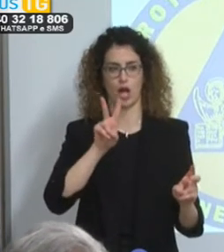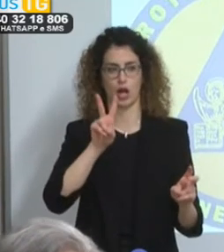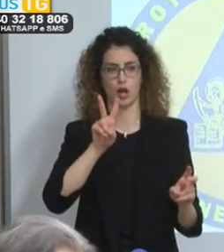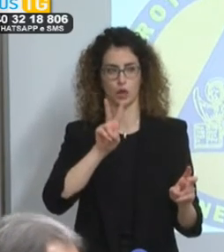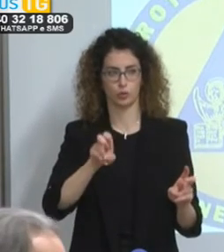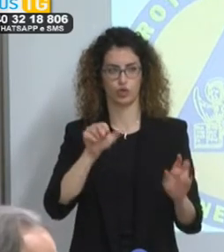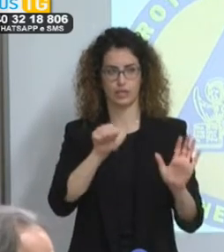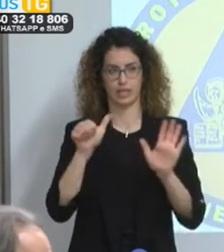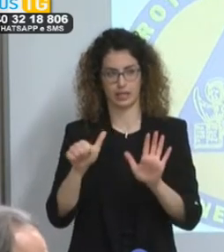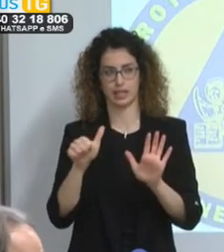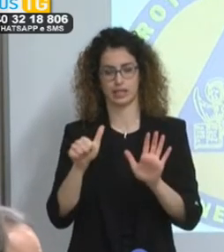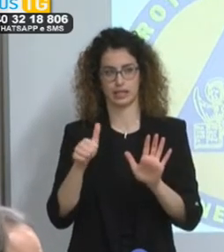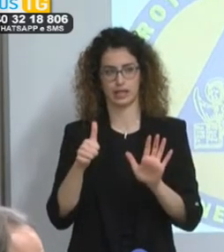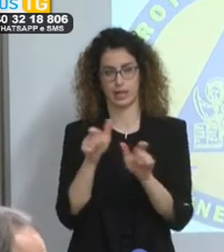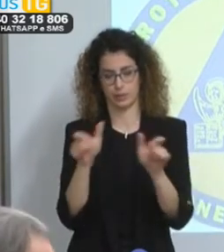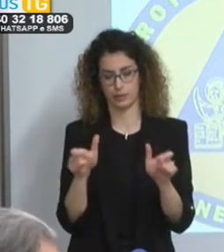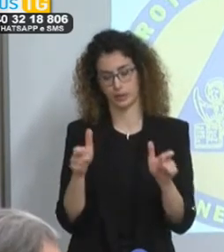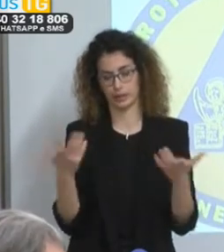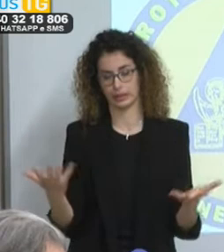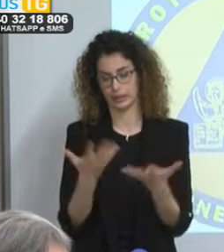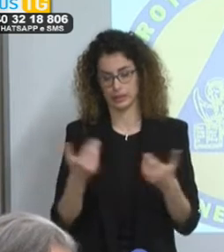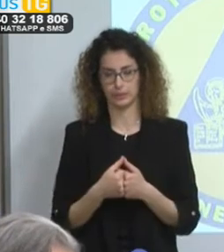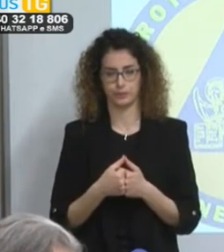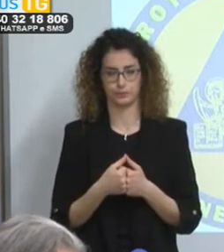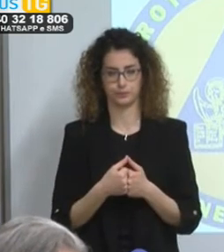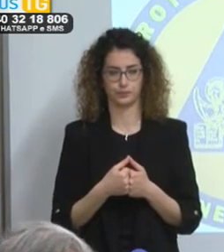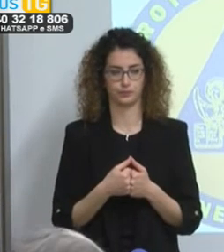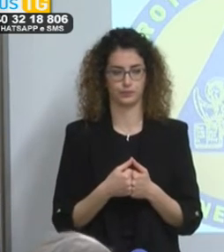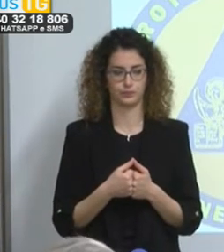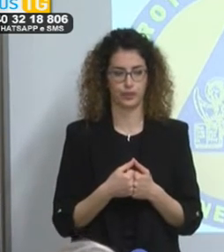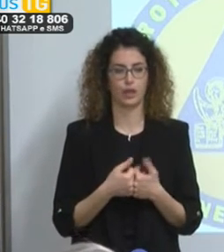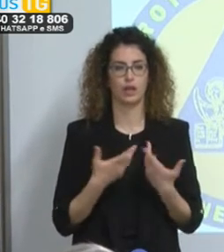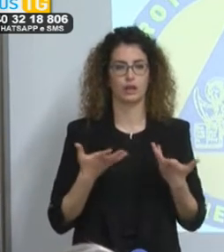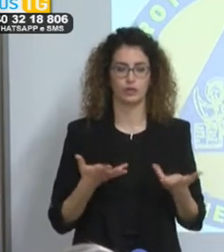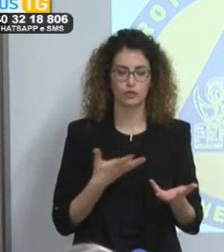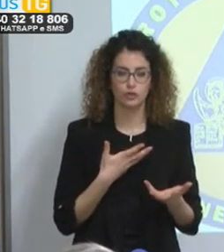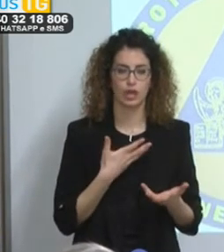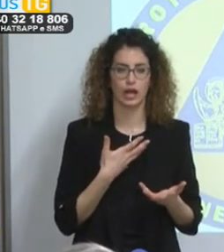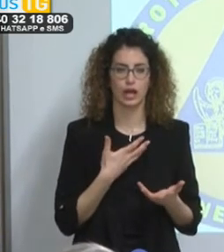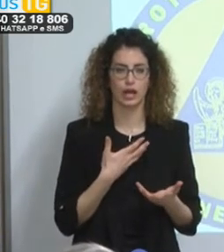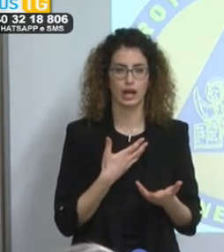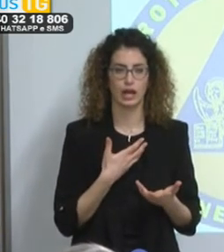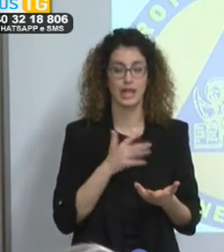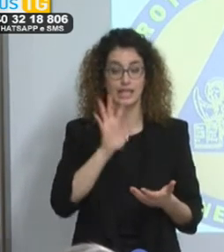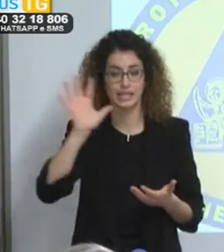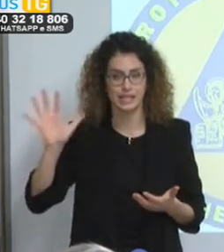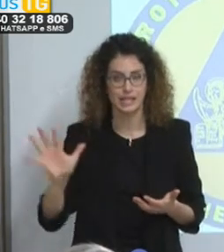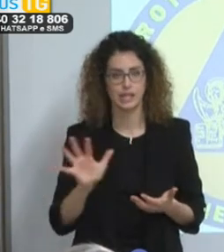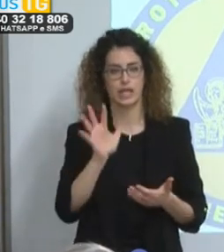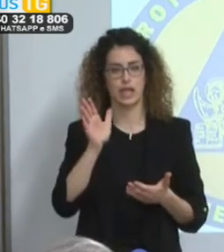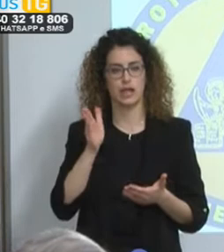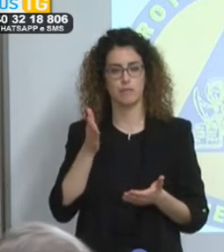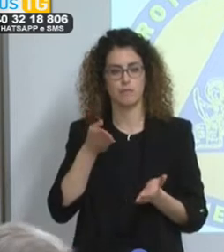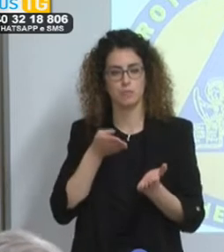bene. Sì, però insomma siamo, sembra che abbia imboccato la strada giusta per dare